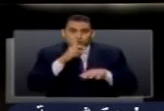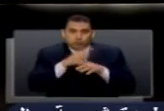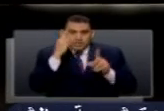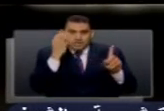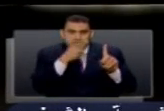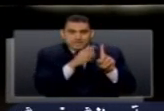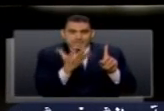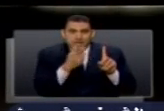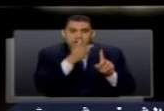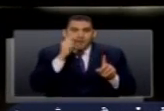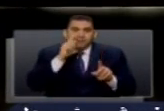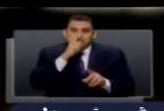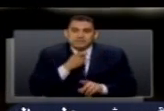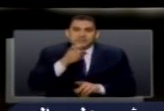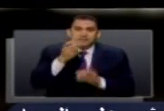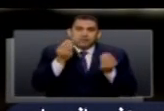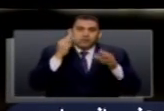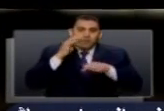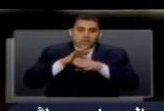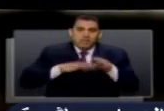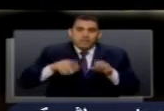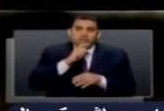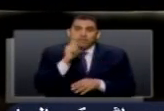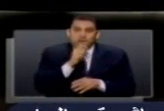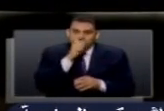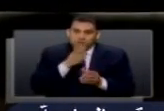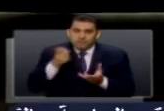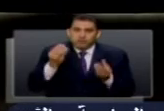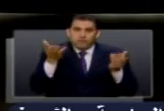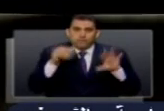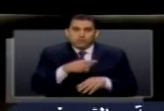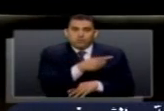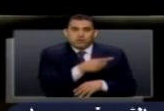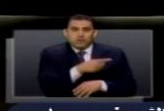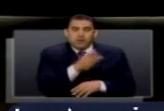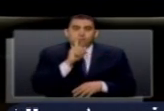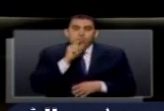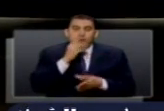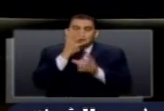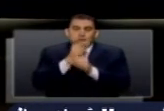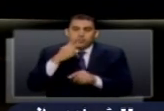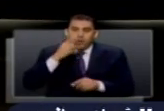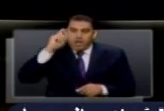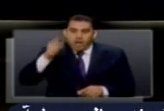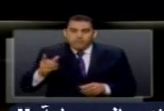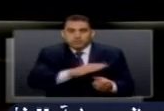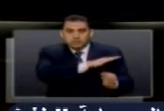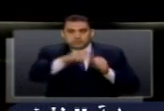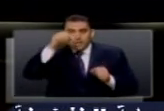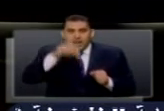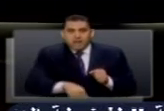حقيقيه في حق الانسانيه في المستضعفين فلهذا النبي صلى الله عليه وسلم امر بقتله على اي حال من